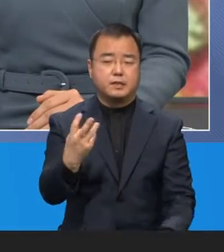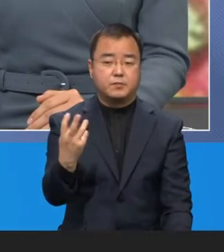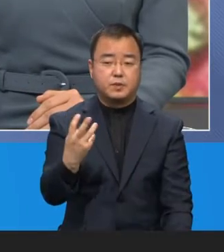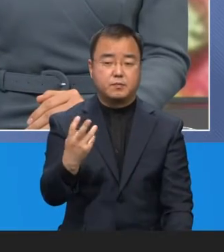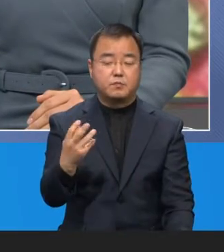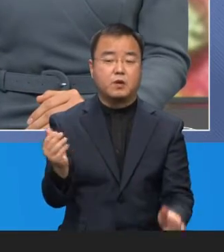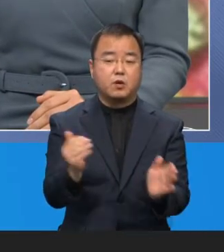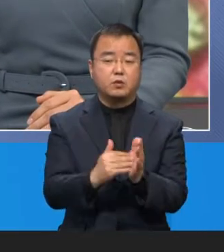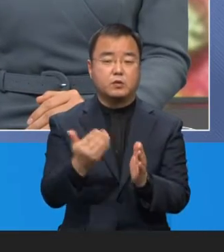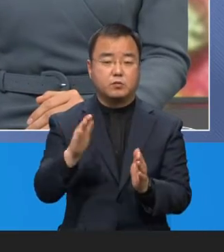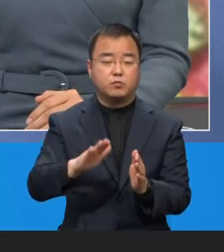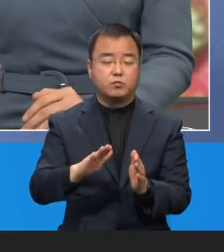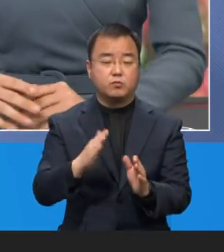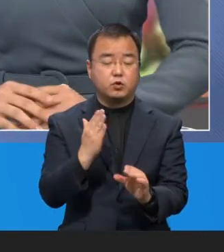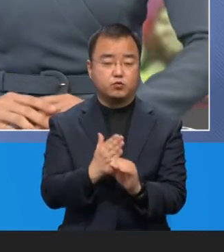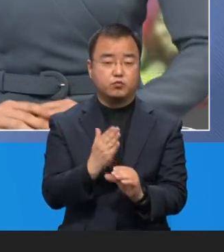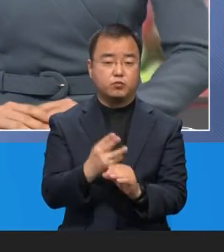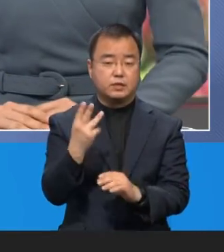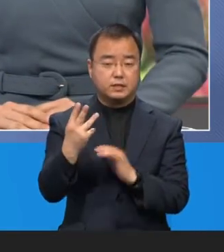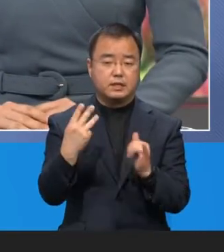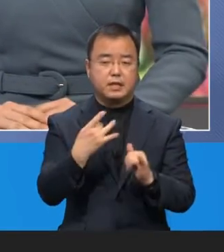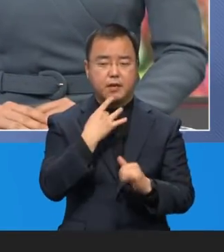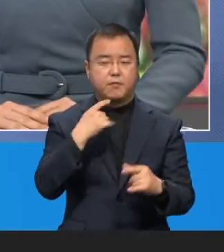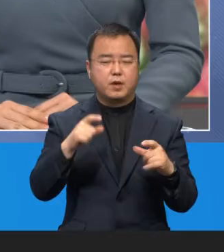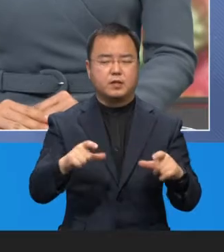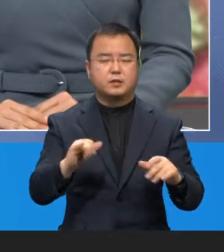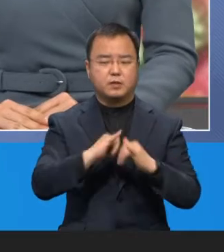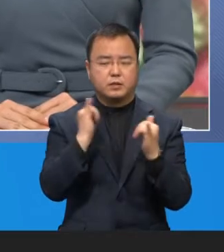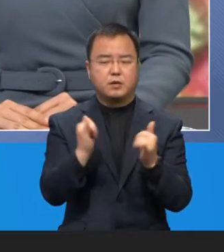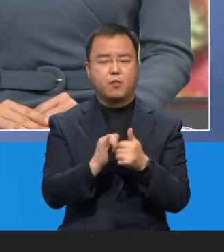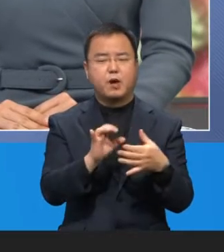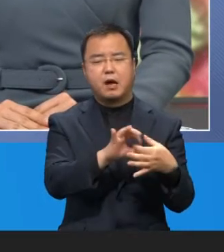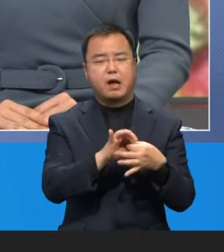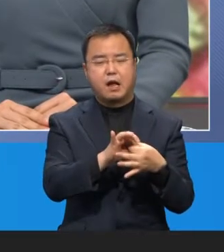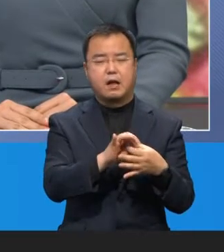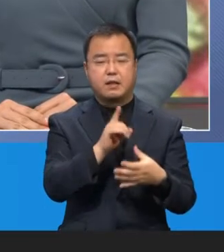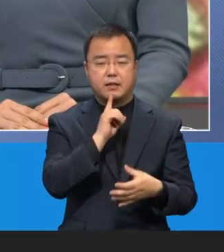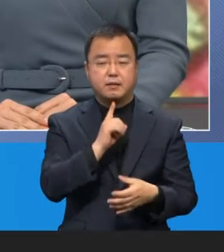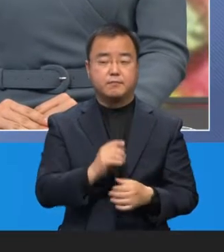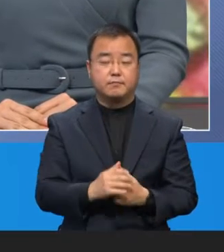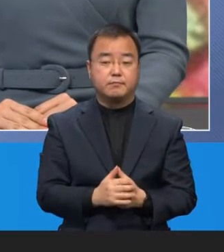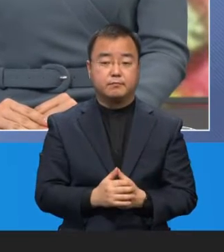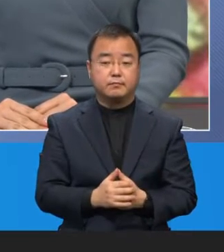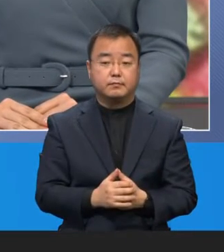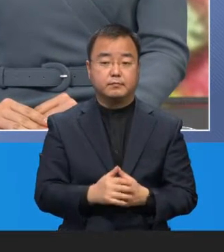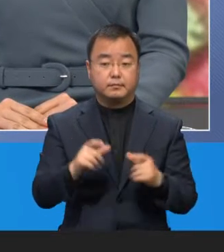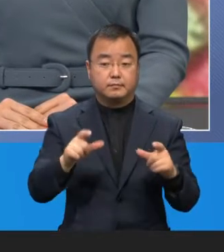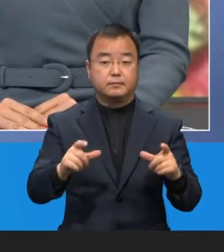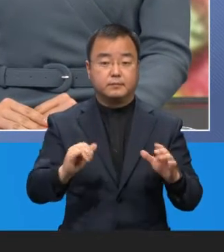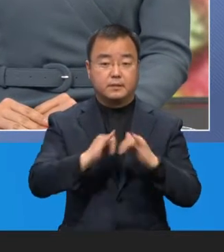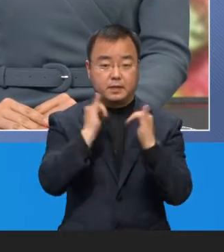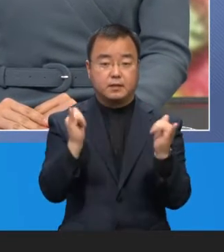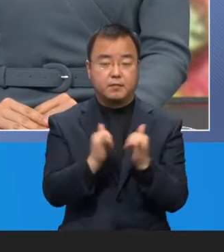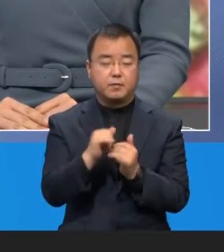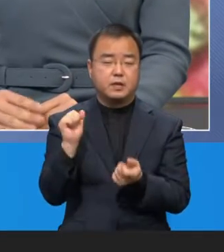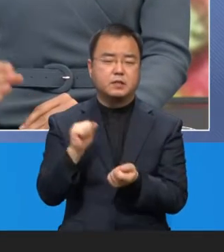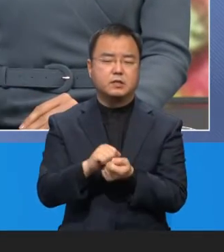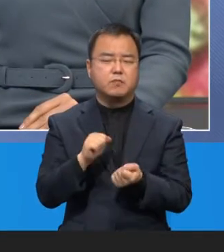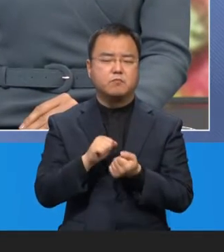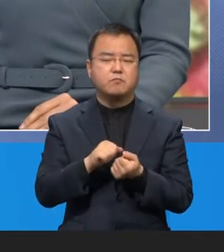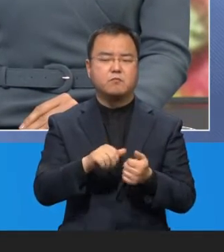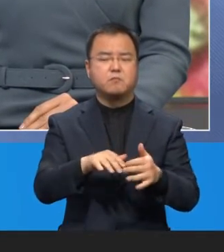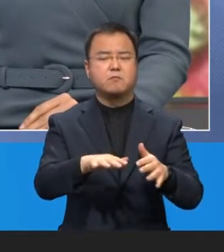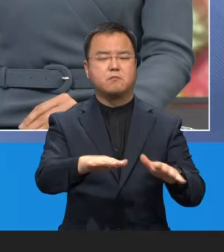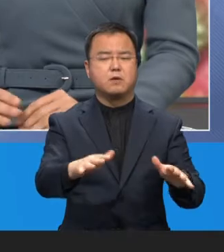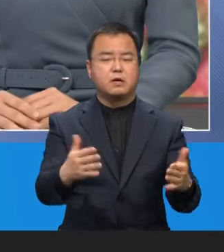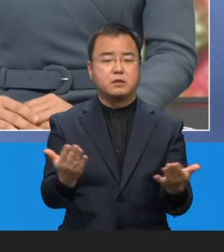이 가운데 3명만 지역사회와 관련이 있는 것으로 나타났습니다. 예. 그러니까 지역사회로 전파된 사례가